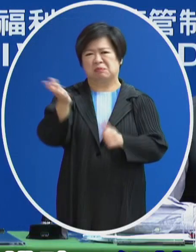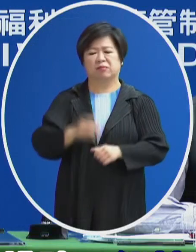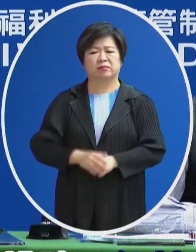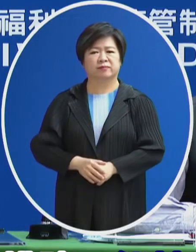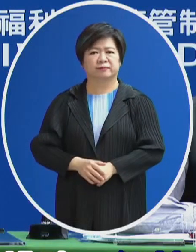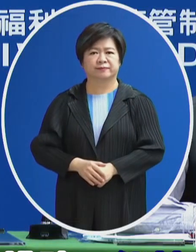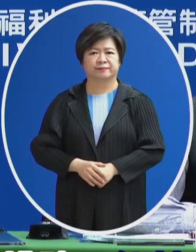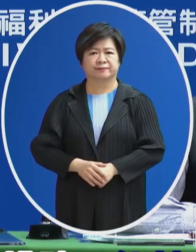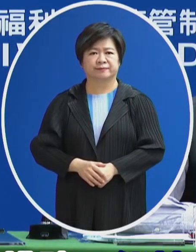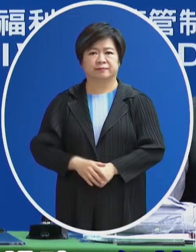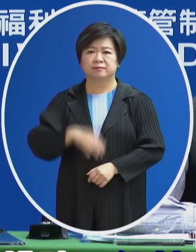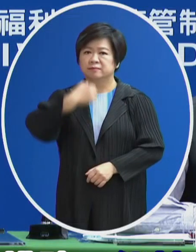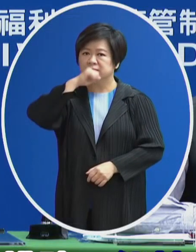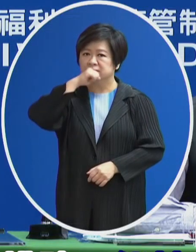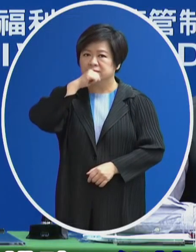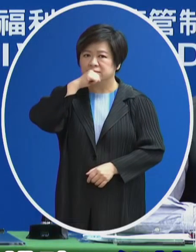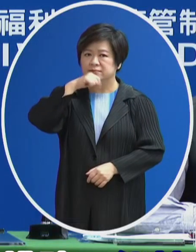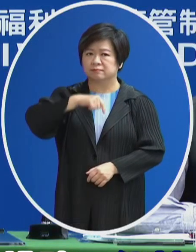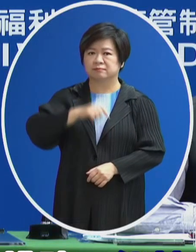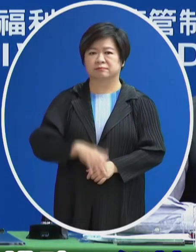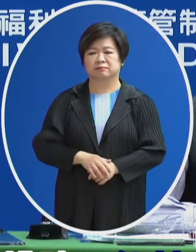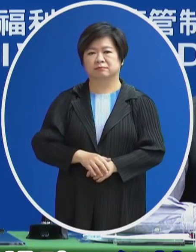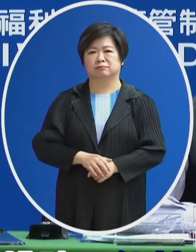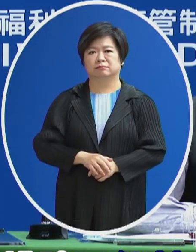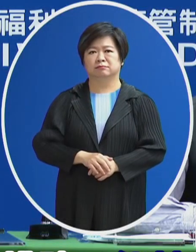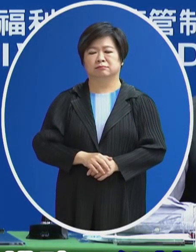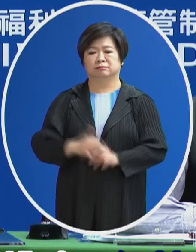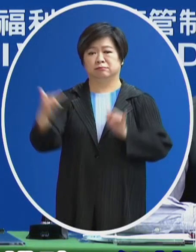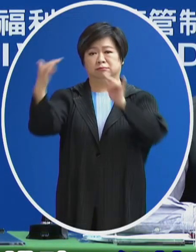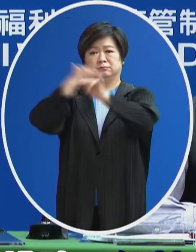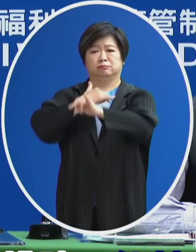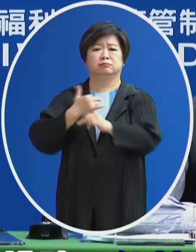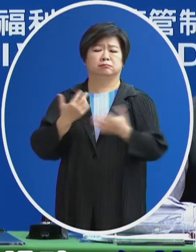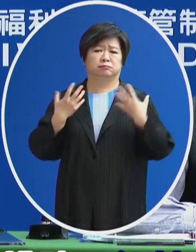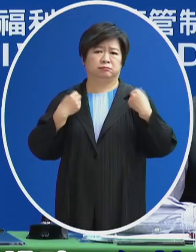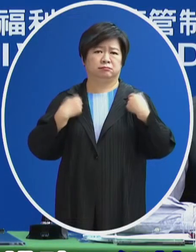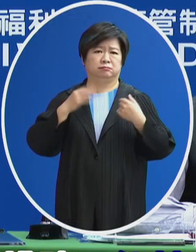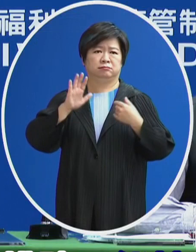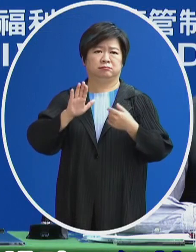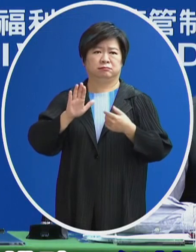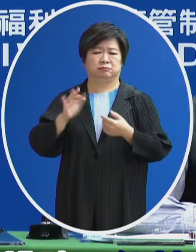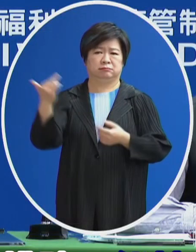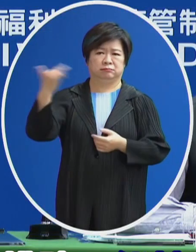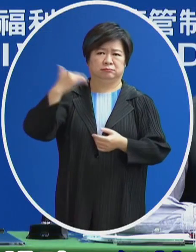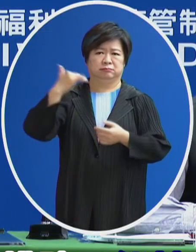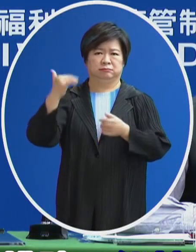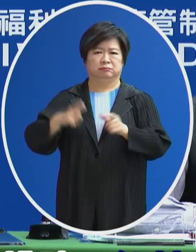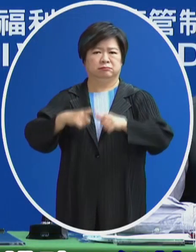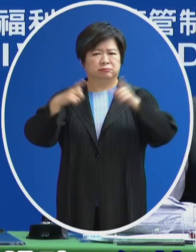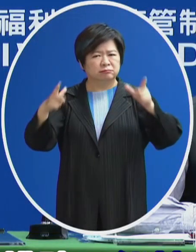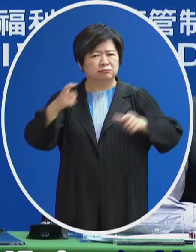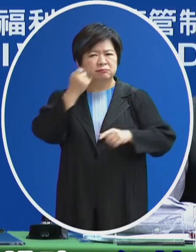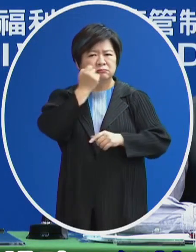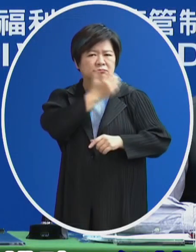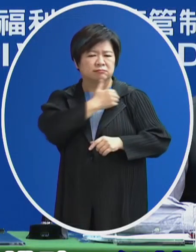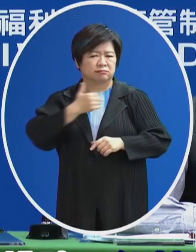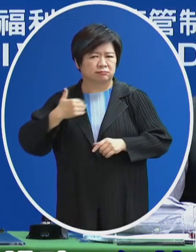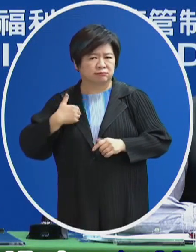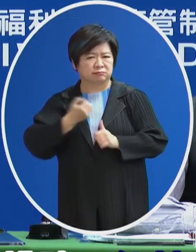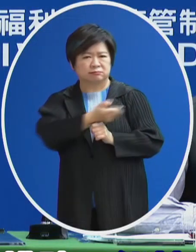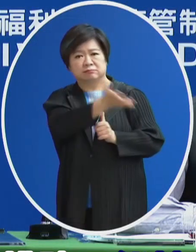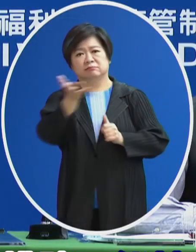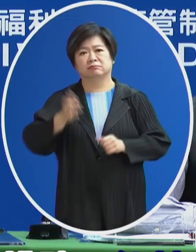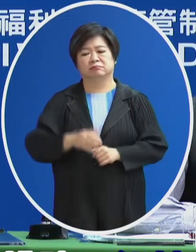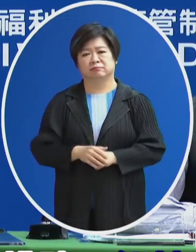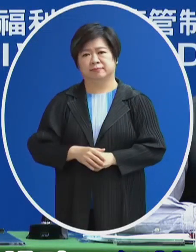形。哦，那台湾的国门并没有封闭，哦，所以未来再扩大当然是有可能，但是呢，我们也有另